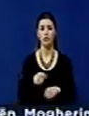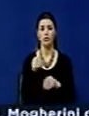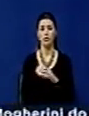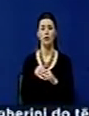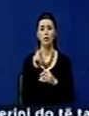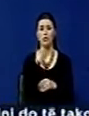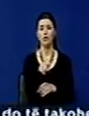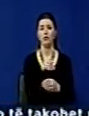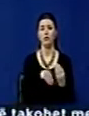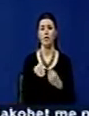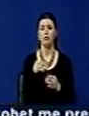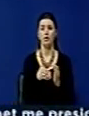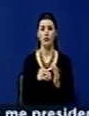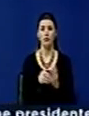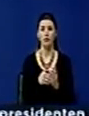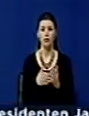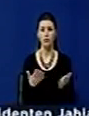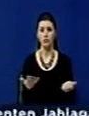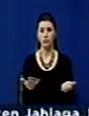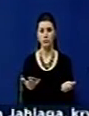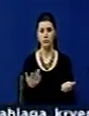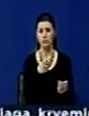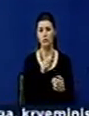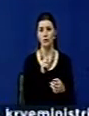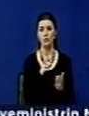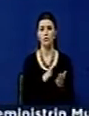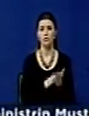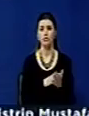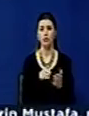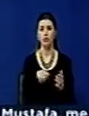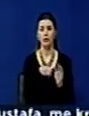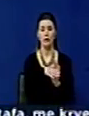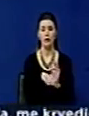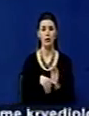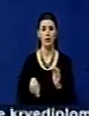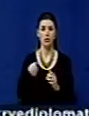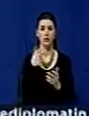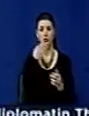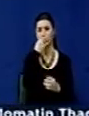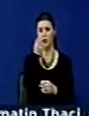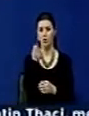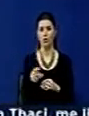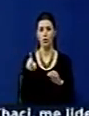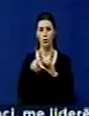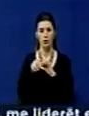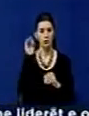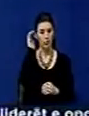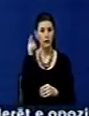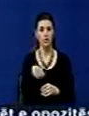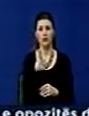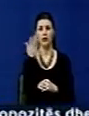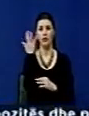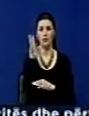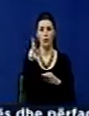tek qytetarët tonë që kanë mas paku të ardhura. Është më mirë t'i zvogëloni numrat e ministrave, t'i zvogëloni rrogat e deputetëve,